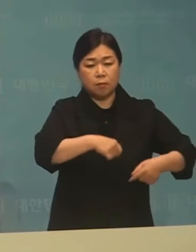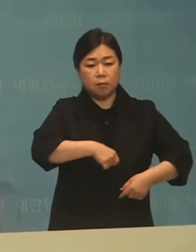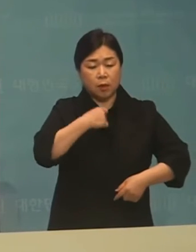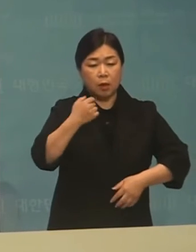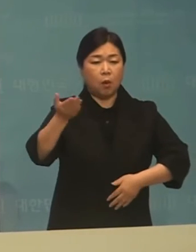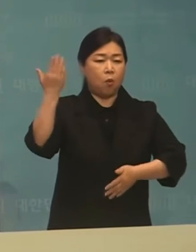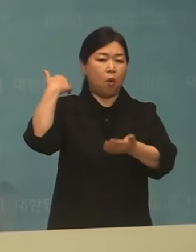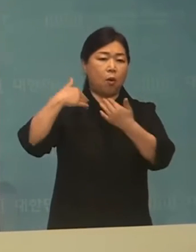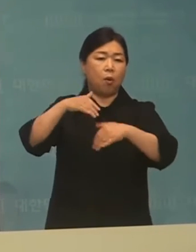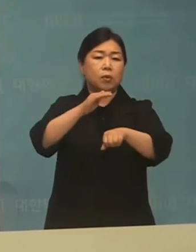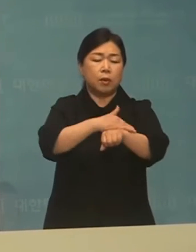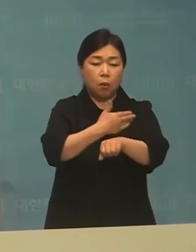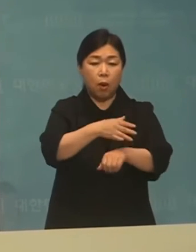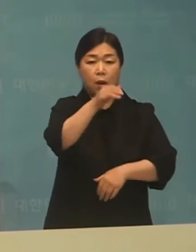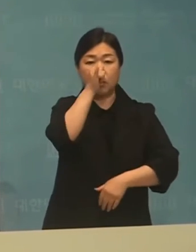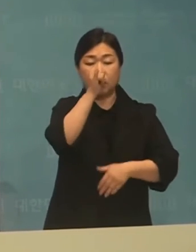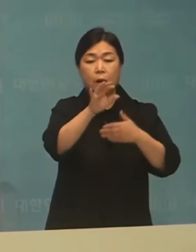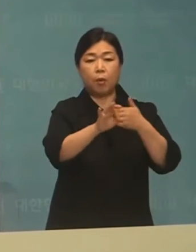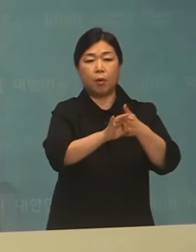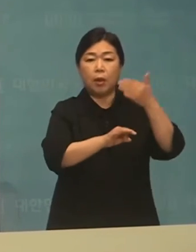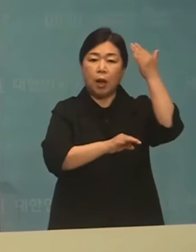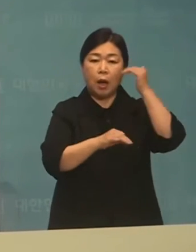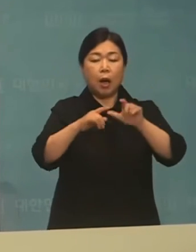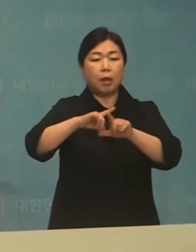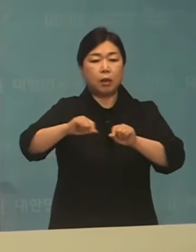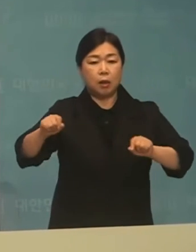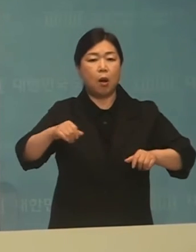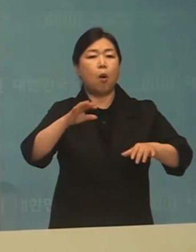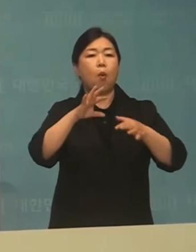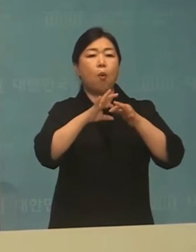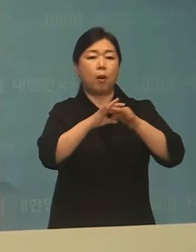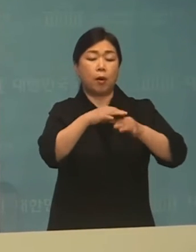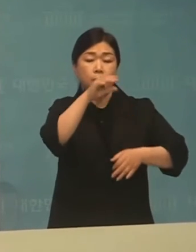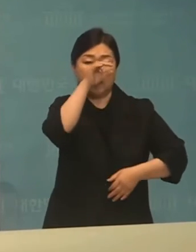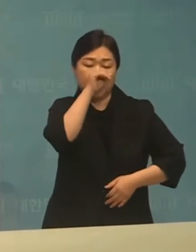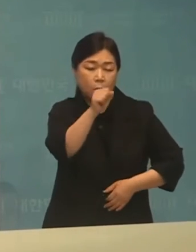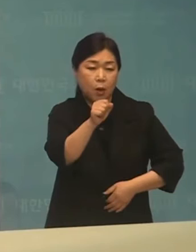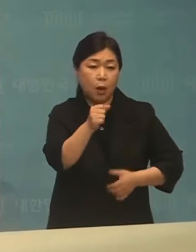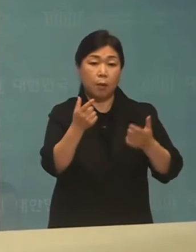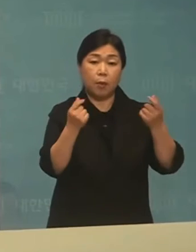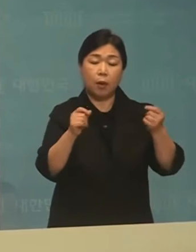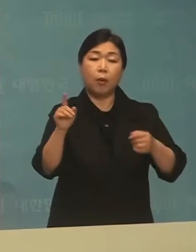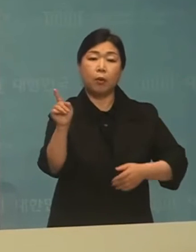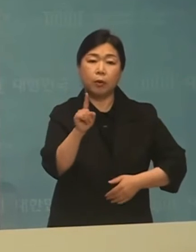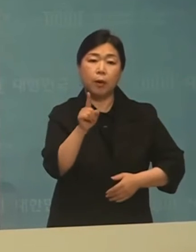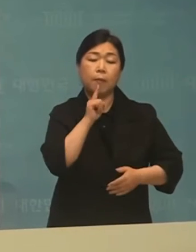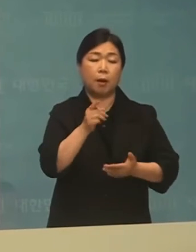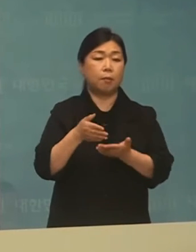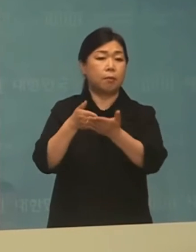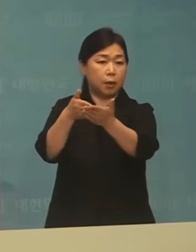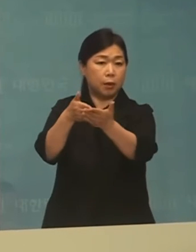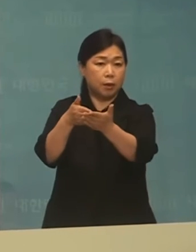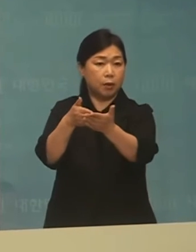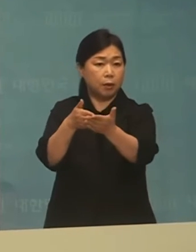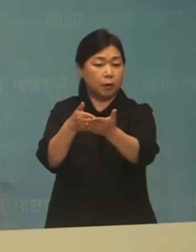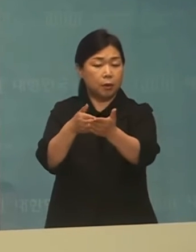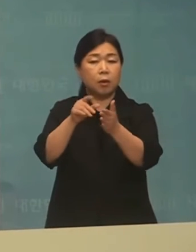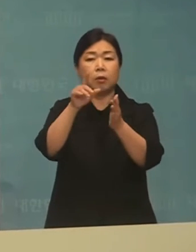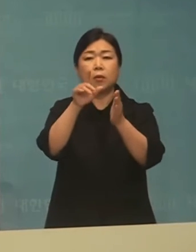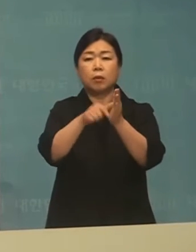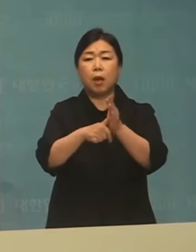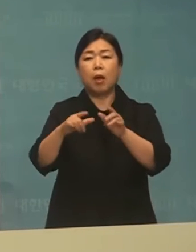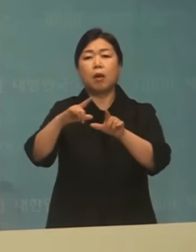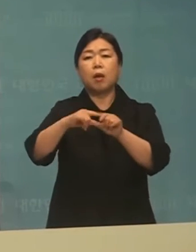과거를 사과하면 한일 관계가 좋아지지 않겠느냐고 말했습니다.